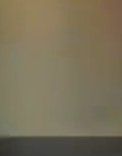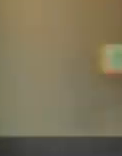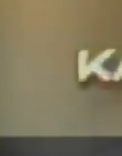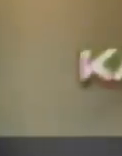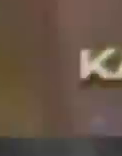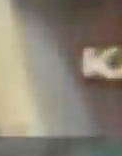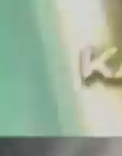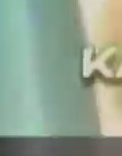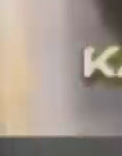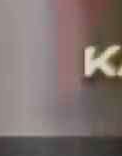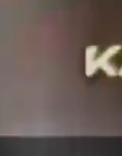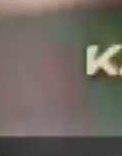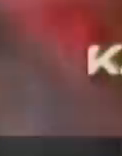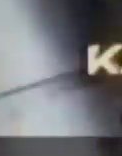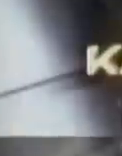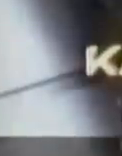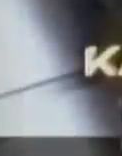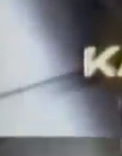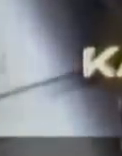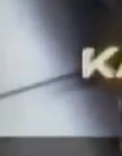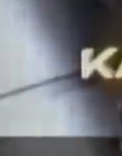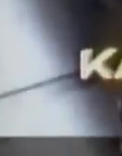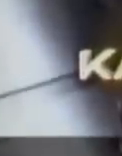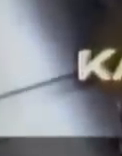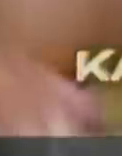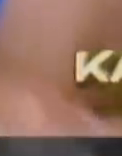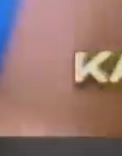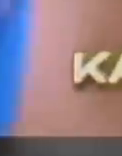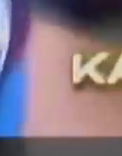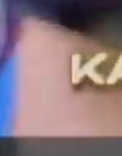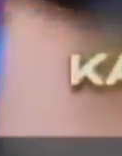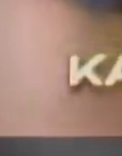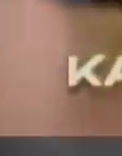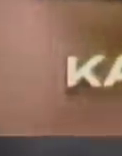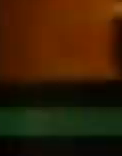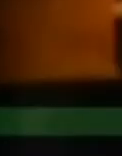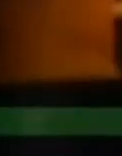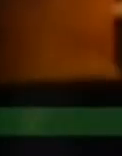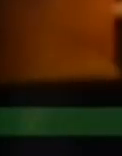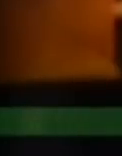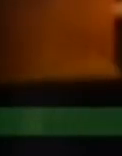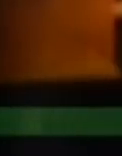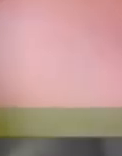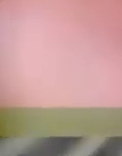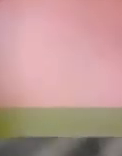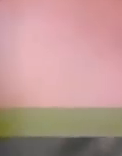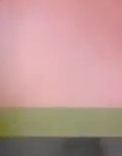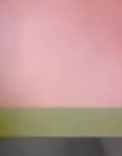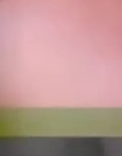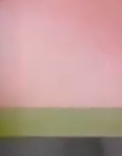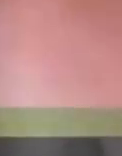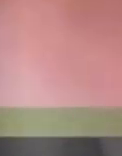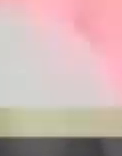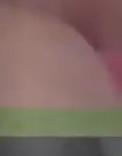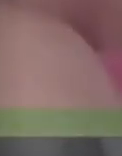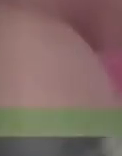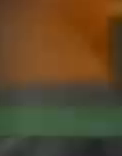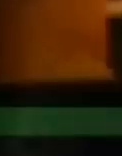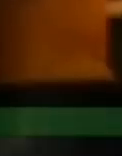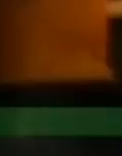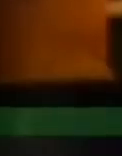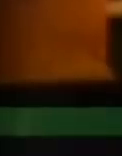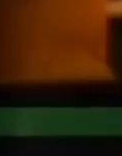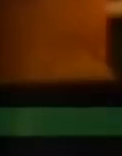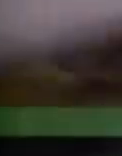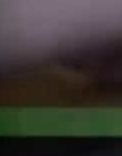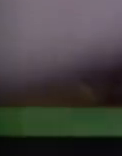sarili. Manggagamot kuno, may kakaibang estilo raw ng panggagamot sa mga nakagat ng hayop. May hawak siyang blade, tatlong beses niya